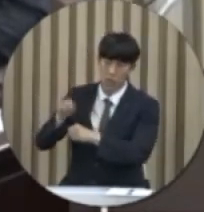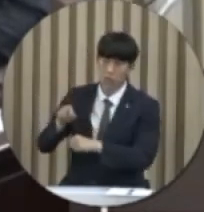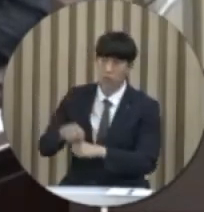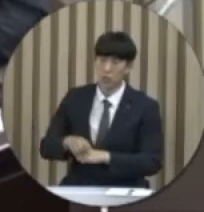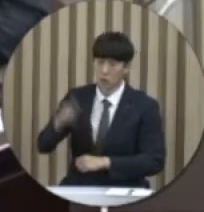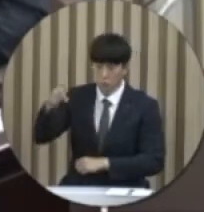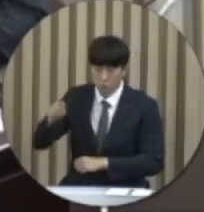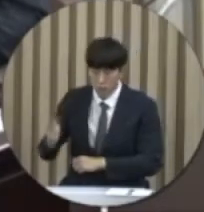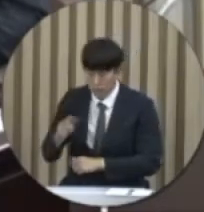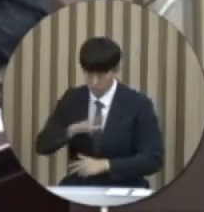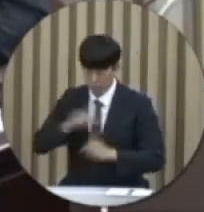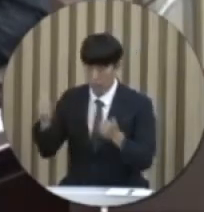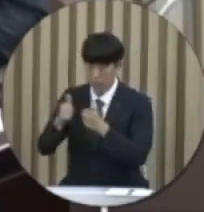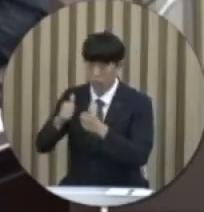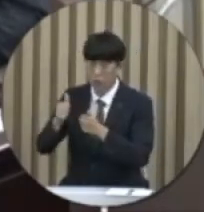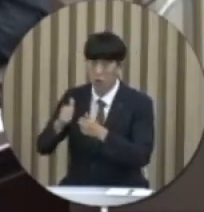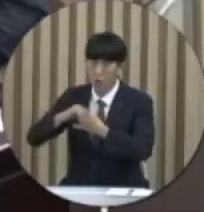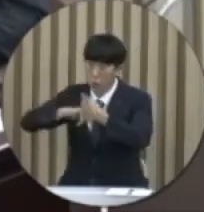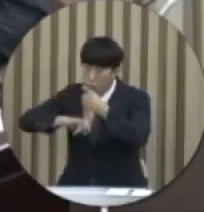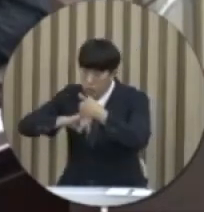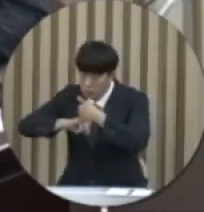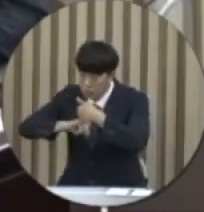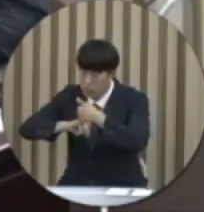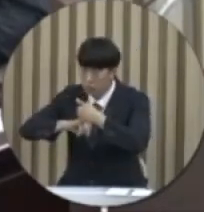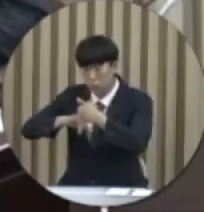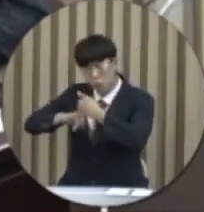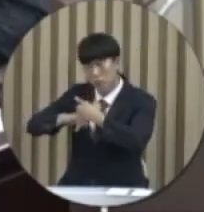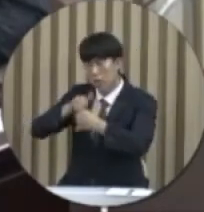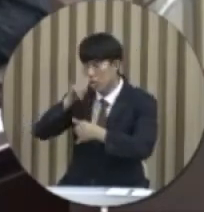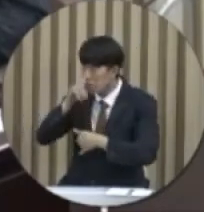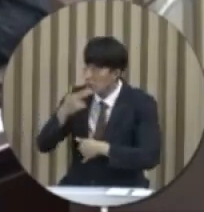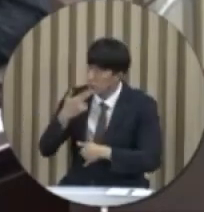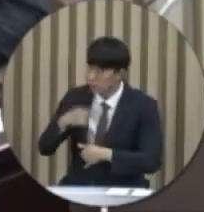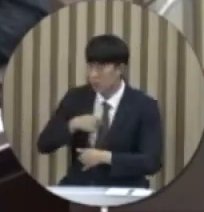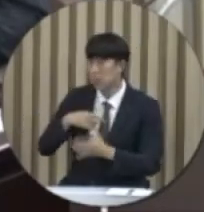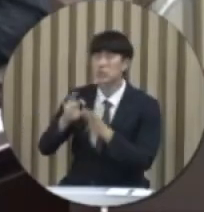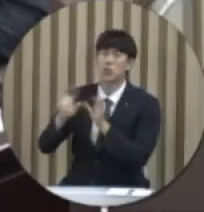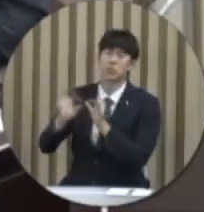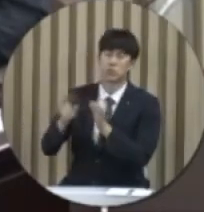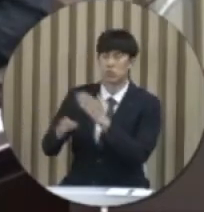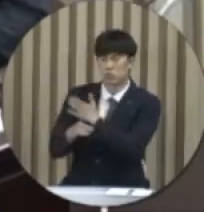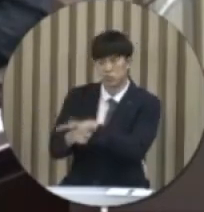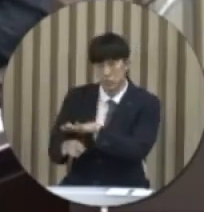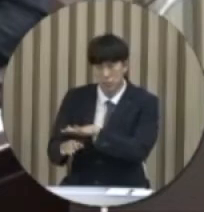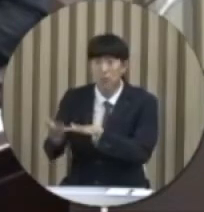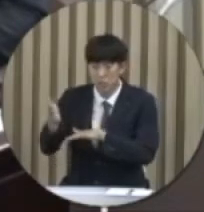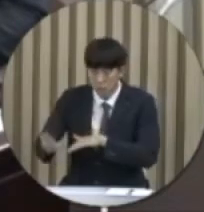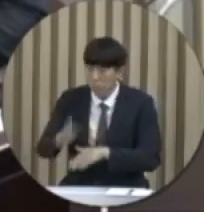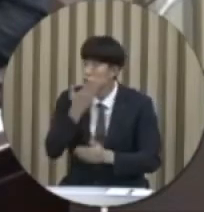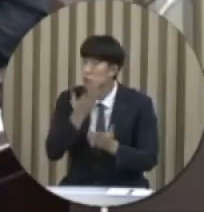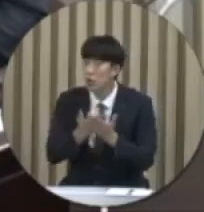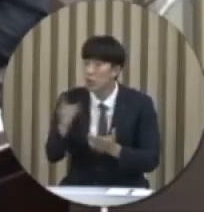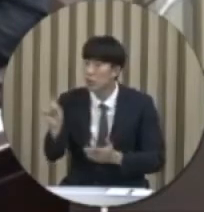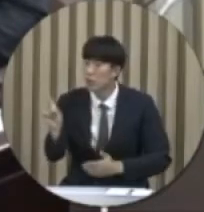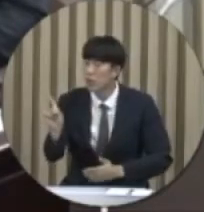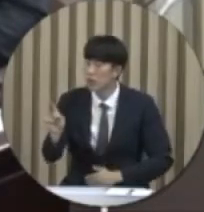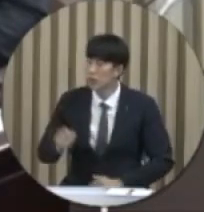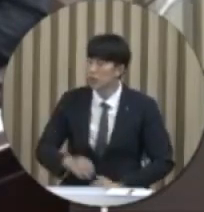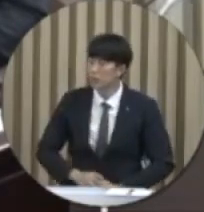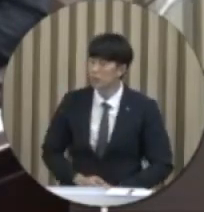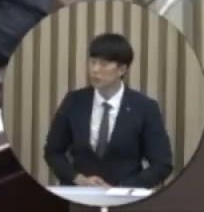공약이었다. 그건 공약이셨는지는 제가 관여할 사안은 아니라고 생각합니다. 네. 근데 중요한 거는